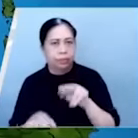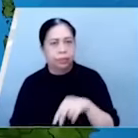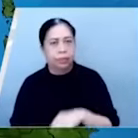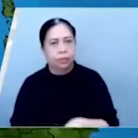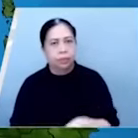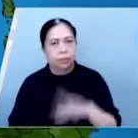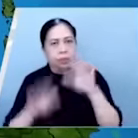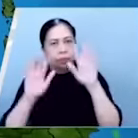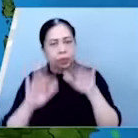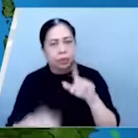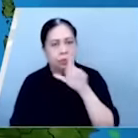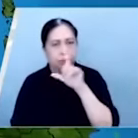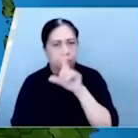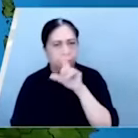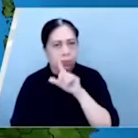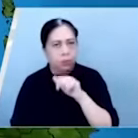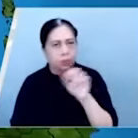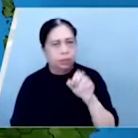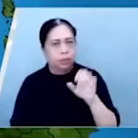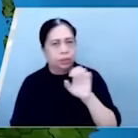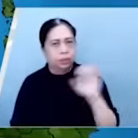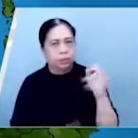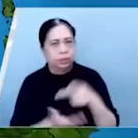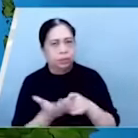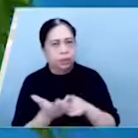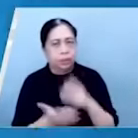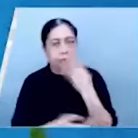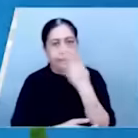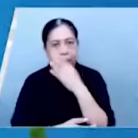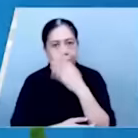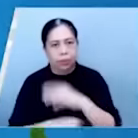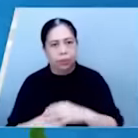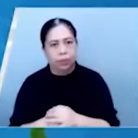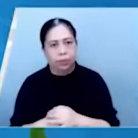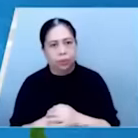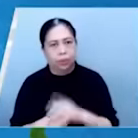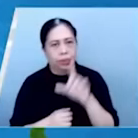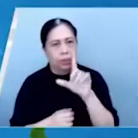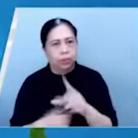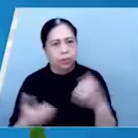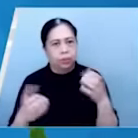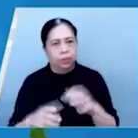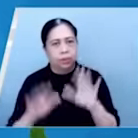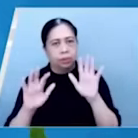ang Luzon sa eastern section at Bicol region. Mababa naman ang chance na ulan